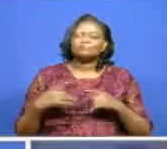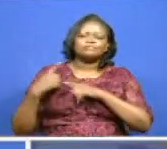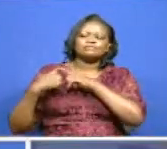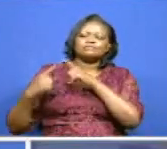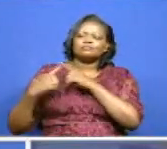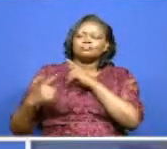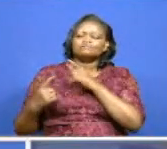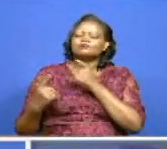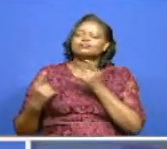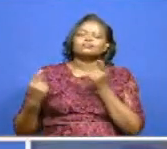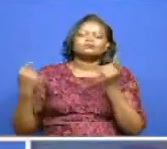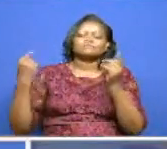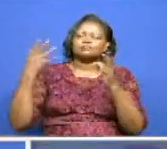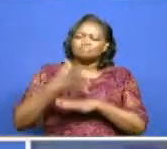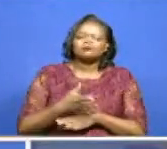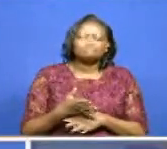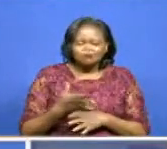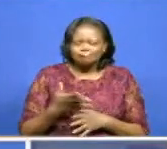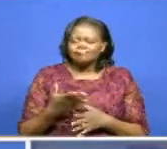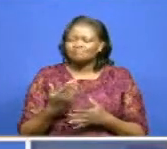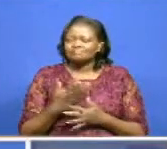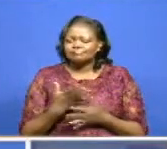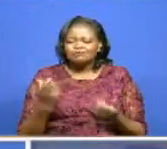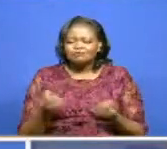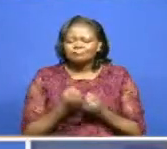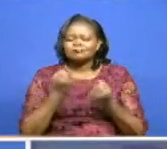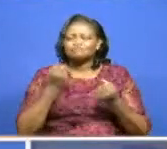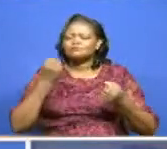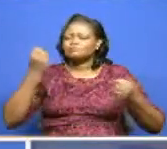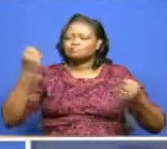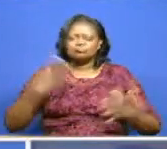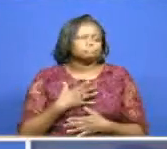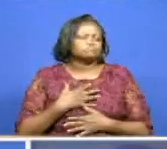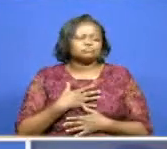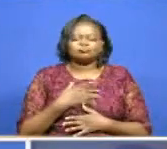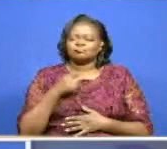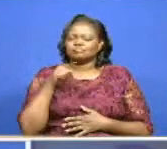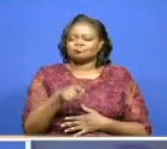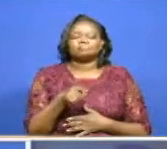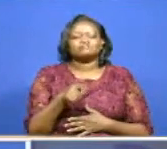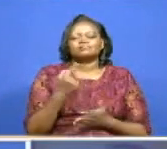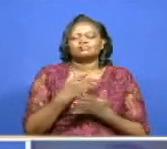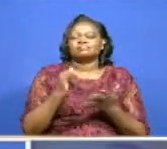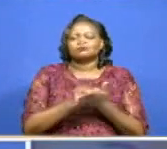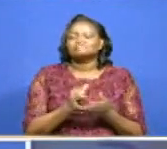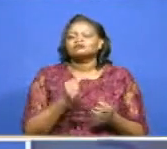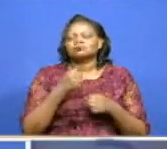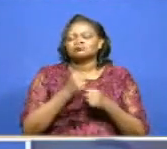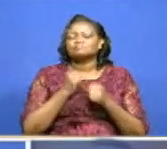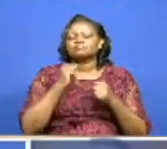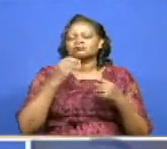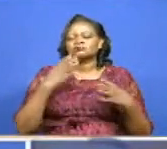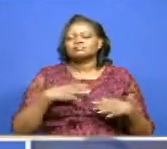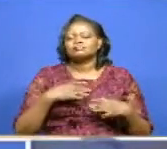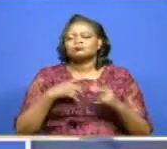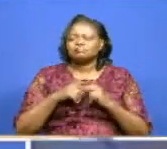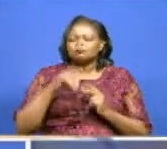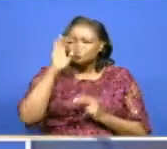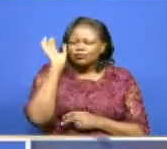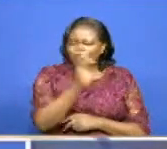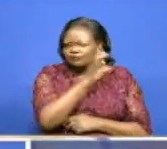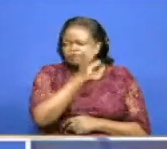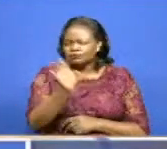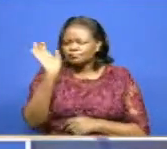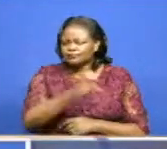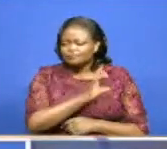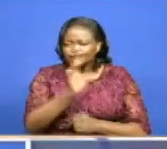of post-traumatic stress disorder is itself a predisposing factor to the development of alcoholism, which we see